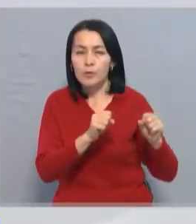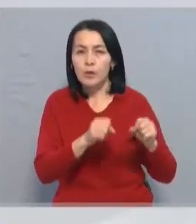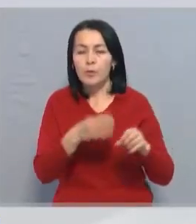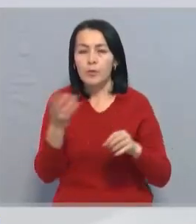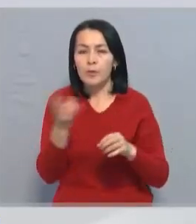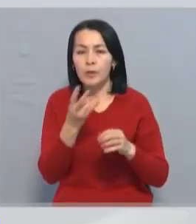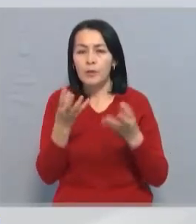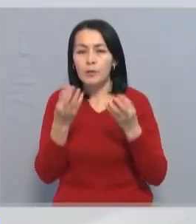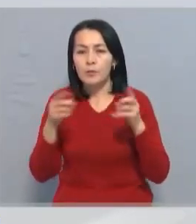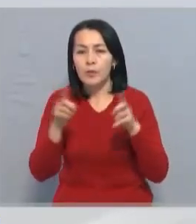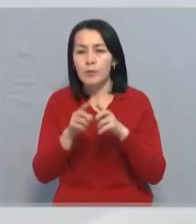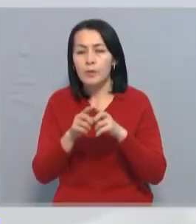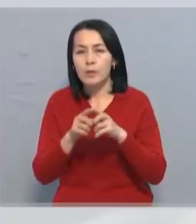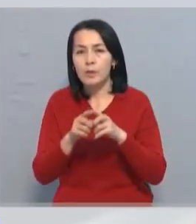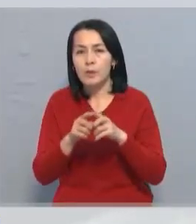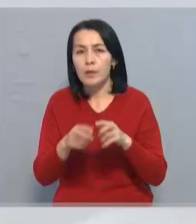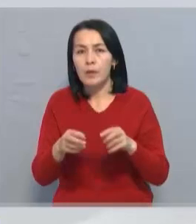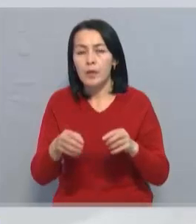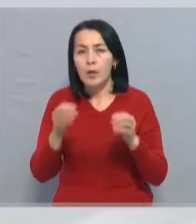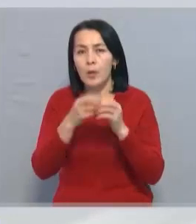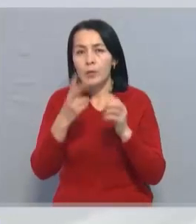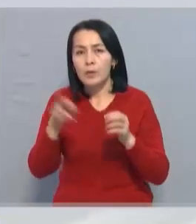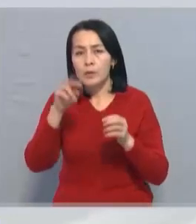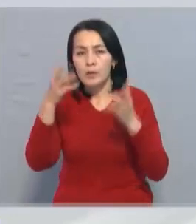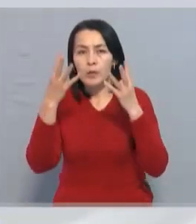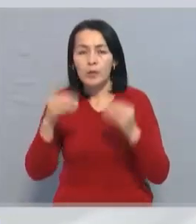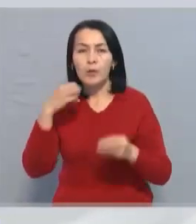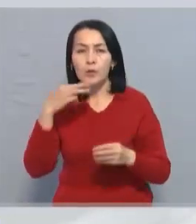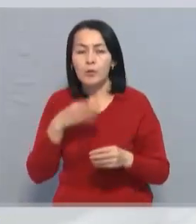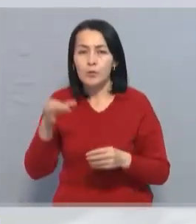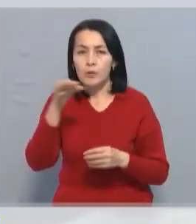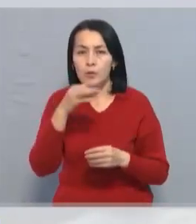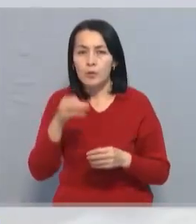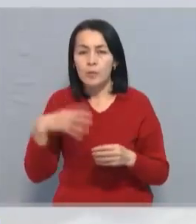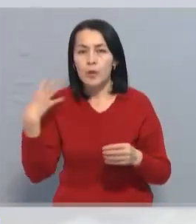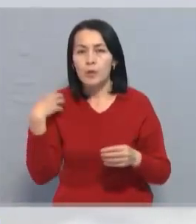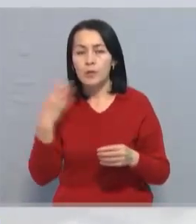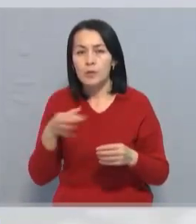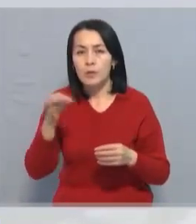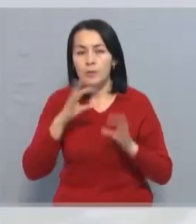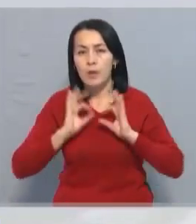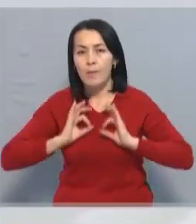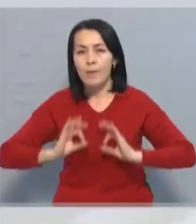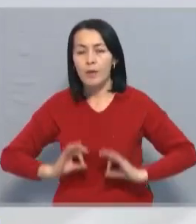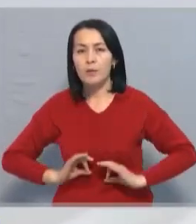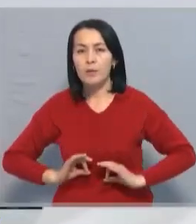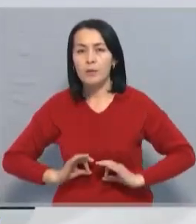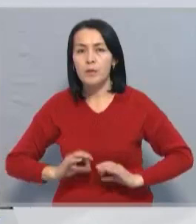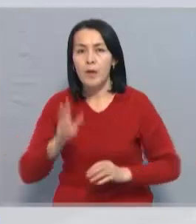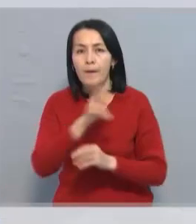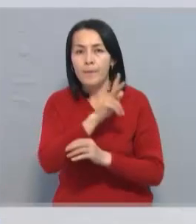қажет. Сонымен қатар Дархан Амангелдіұлы 12 қаңтар күні Түркістан облысы мен Қызылорда облысының прокуратурасында